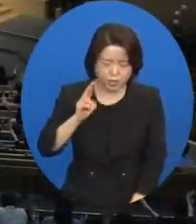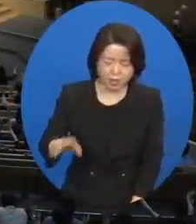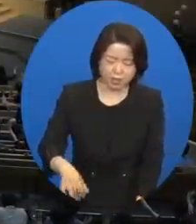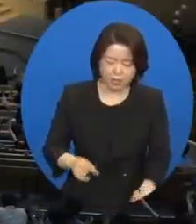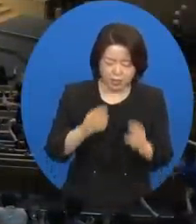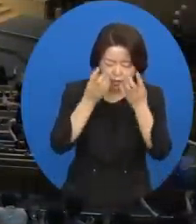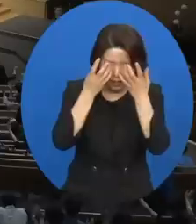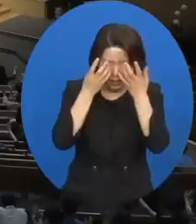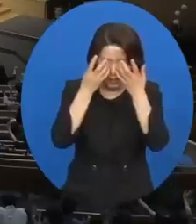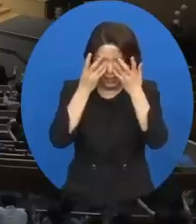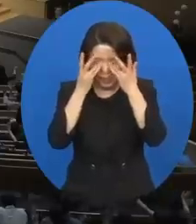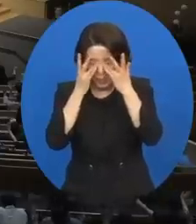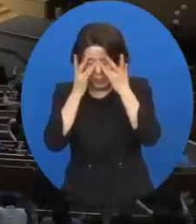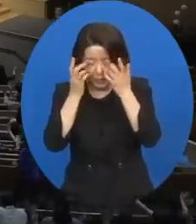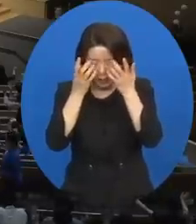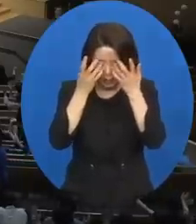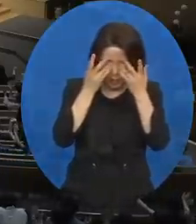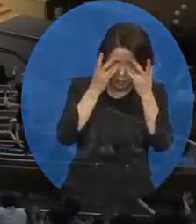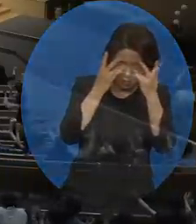주여,